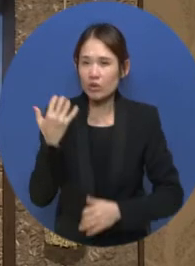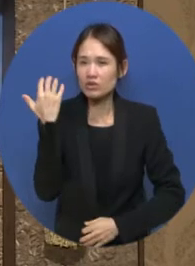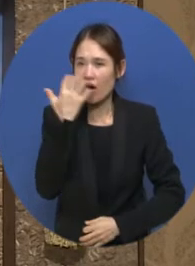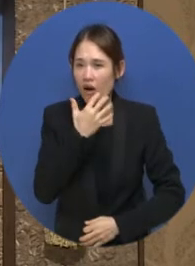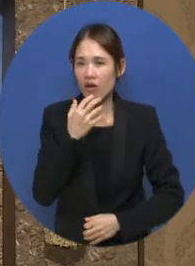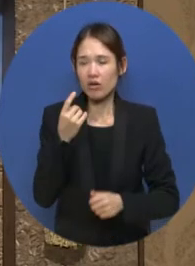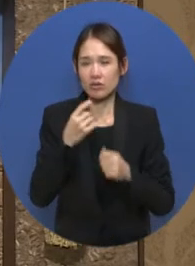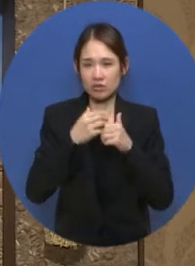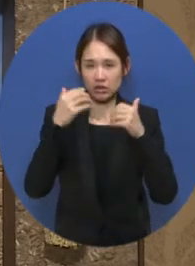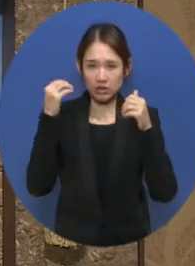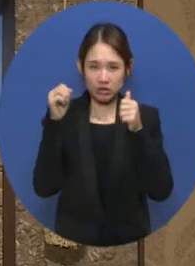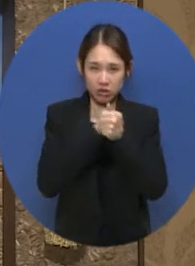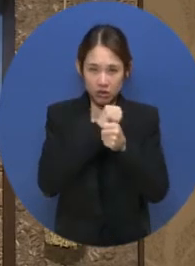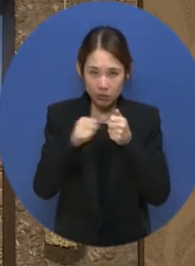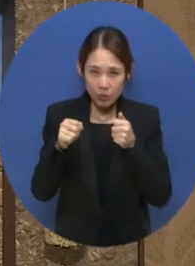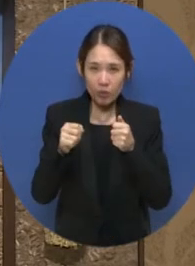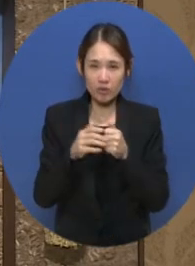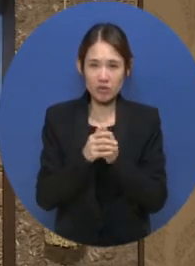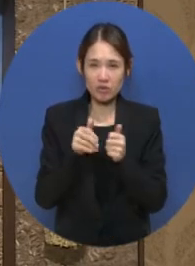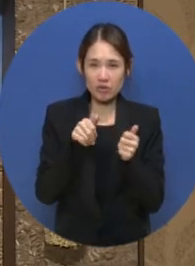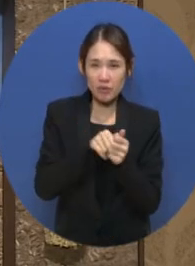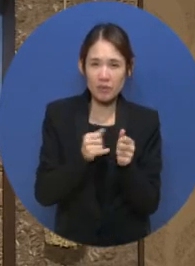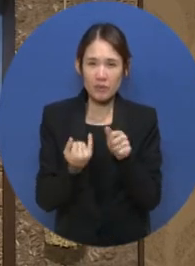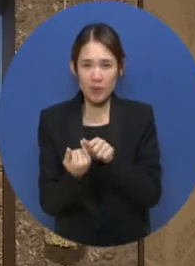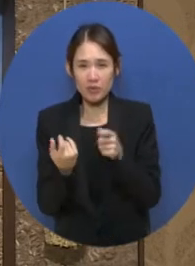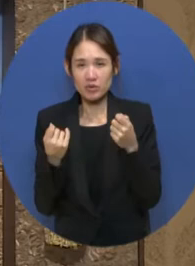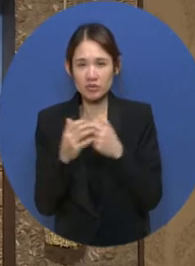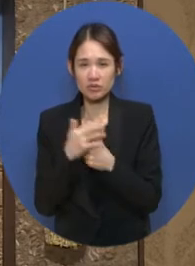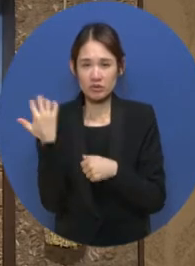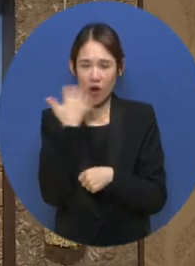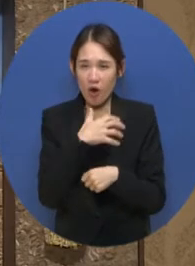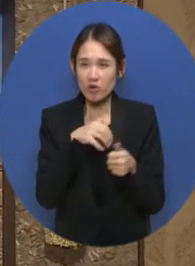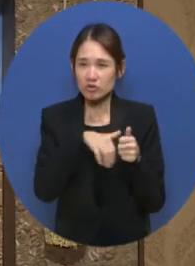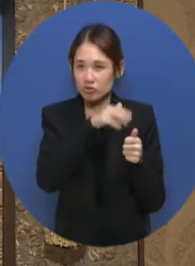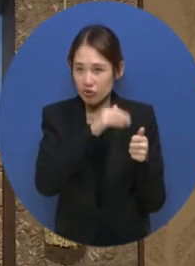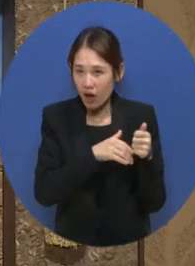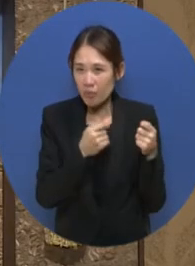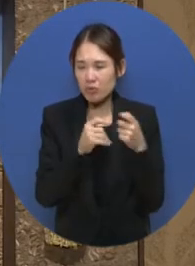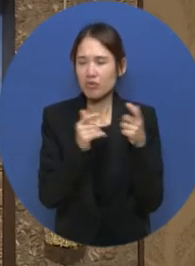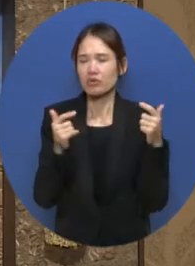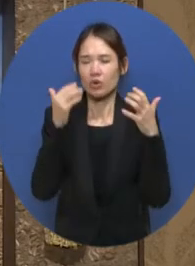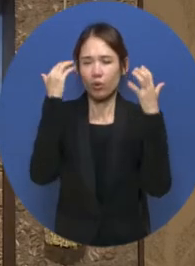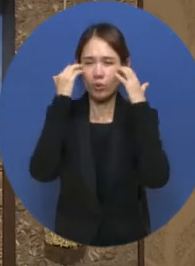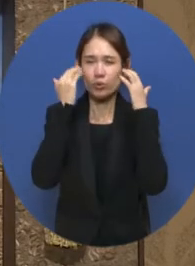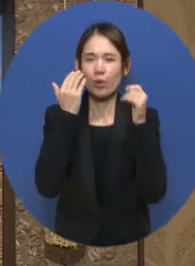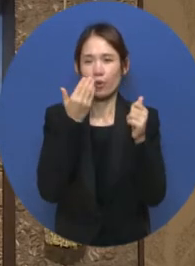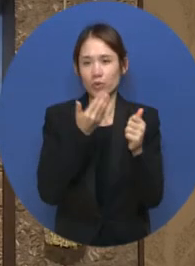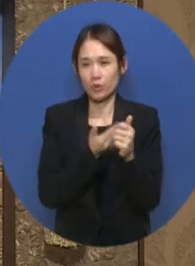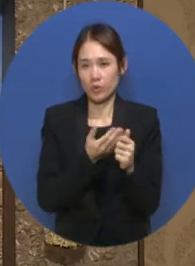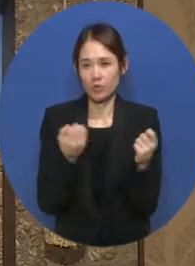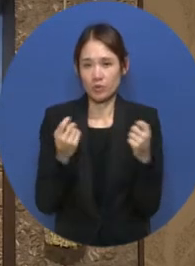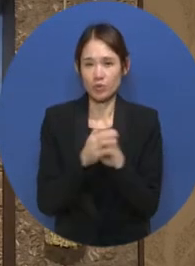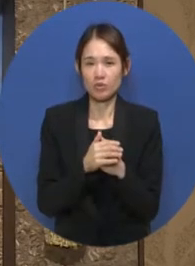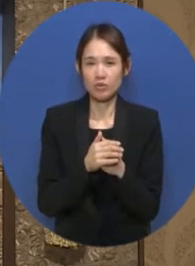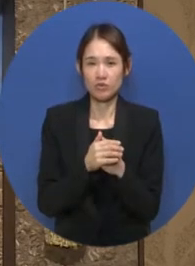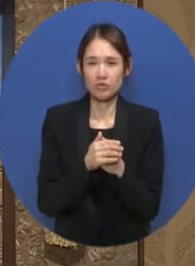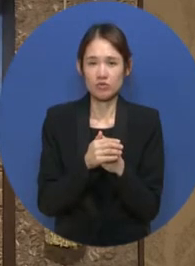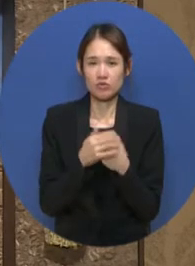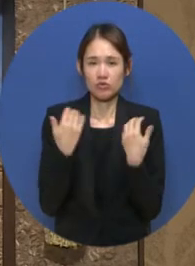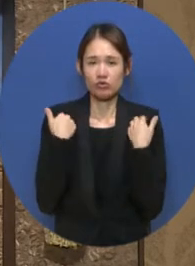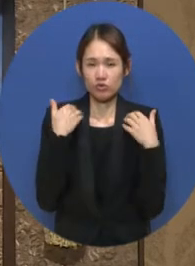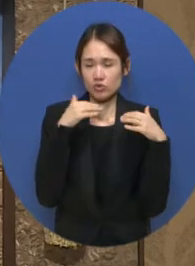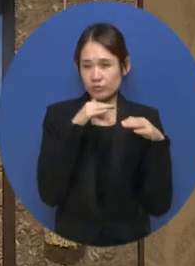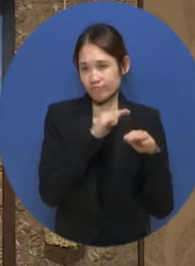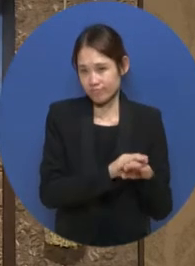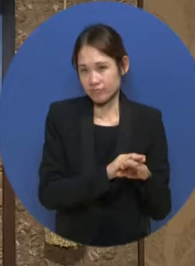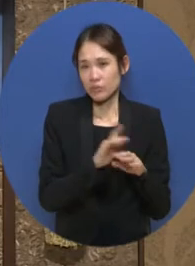느 이제 성폭행 이라든지 또 성취해 이제 이런 이제 성적인 제 고통을 주는 걸 얘기를 하고요 그리고 이제 유기와 방임 의